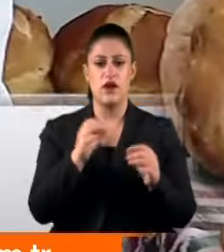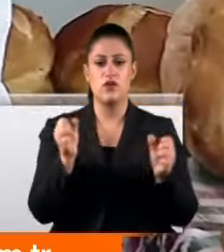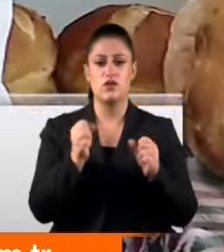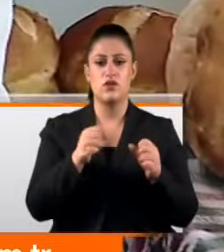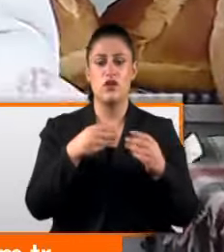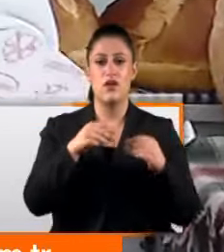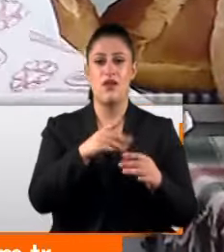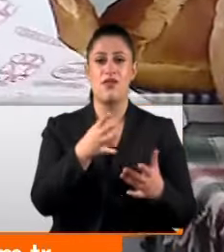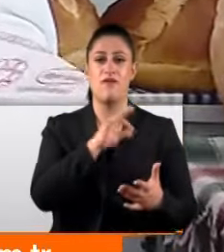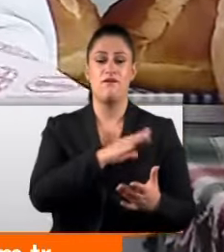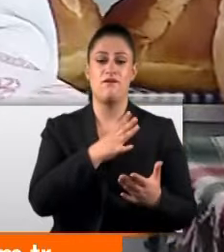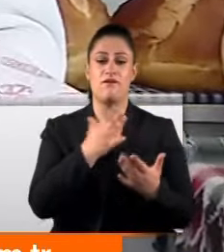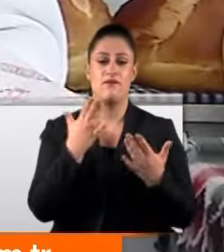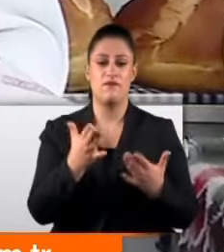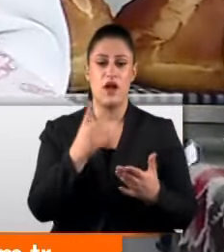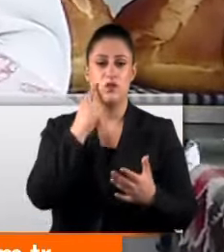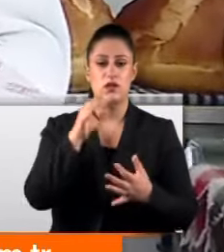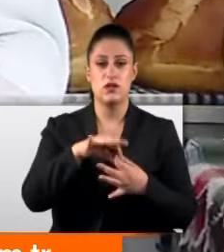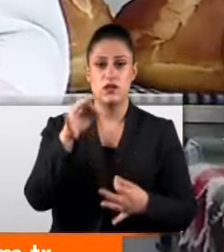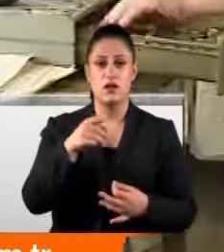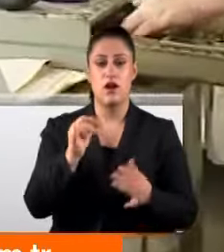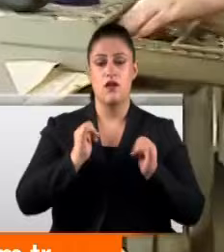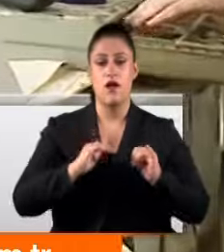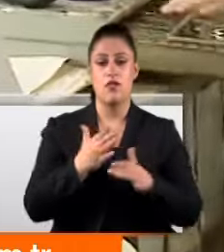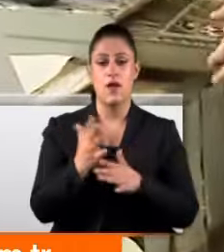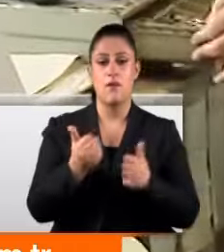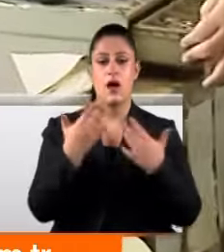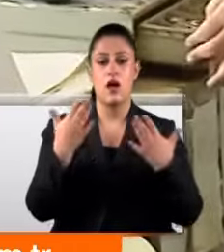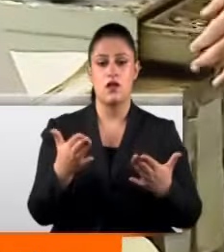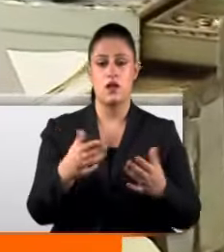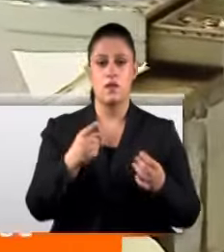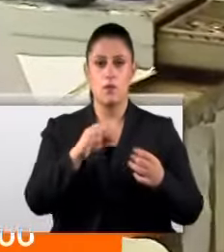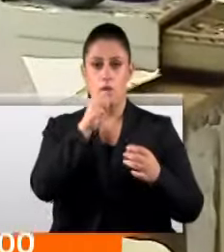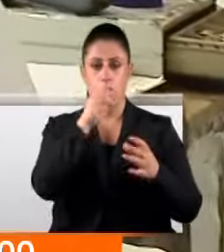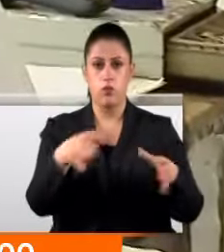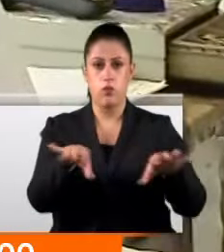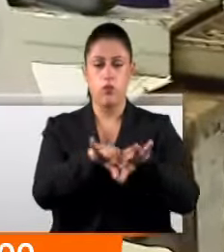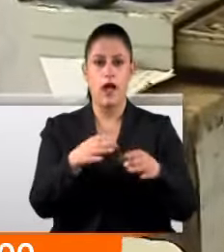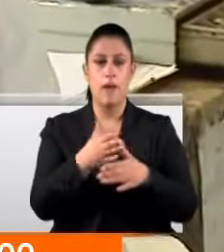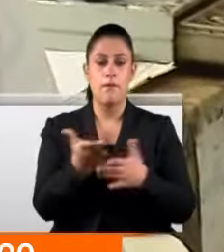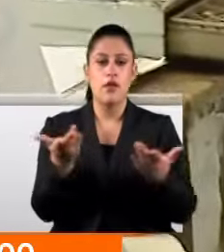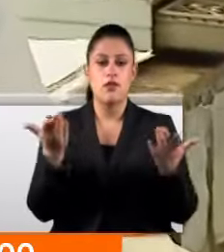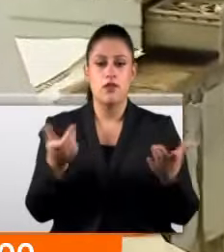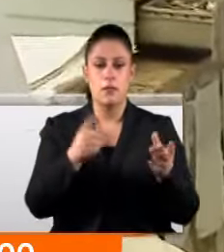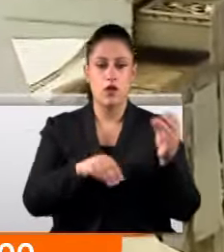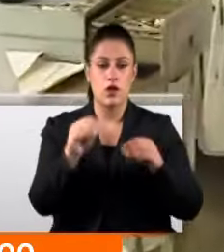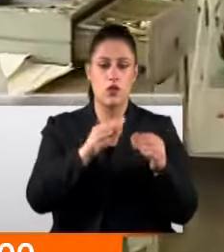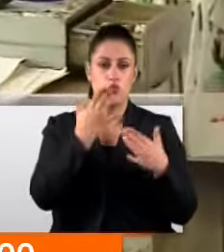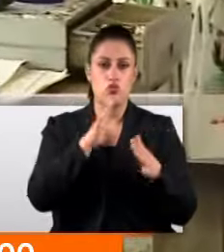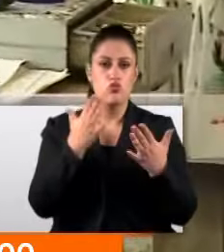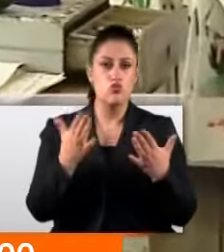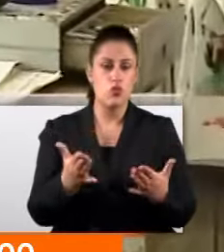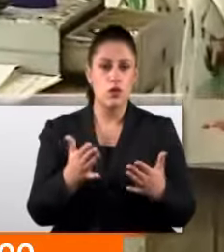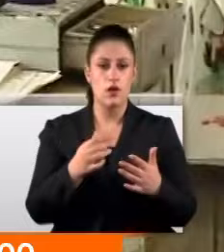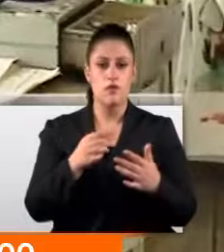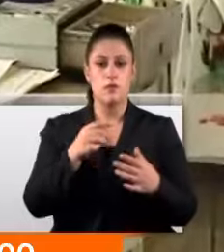ki faydalanır. Müşteri rahat ekmeğini alamıyor. Biz paket ekmek yapmıyoruz. Ekmeğe bir katkı maddesi de kullanmıyoruz.